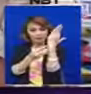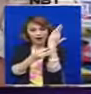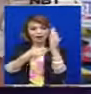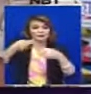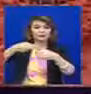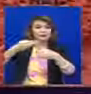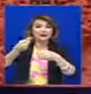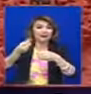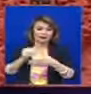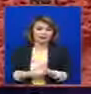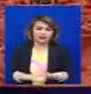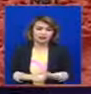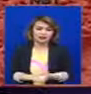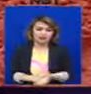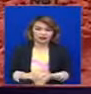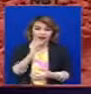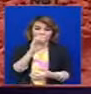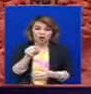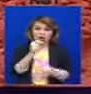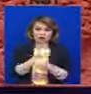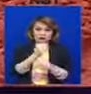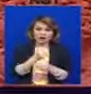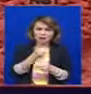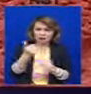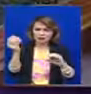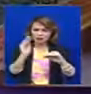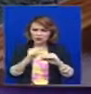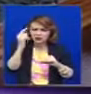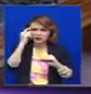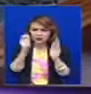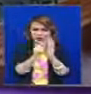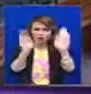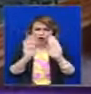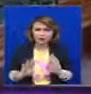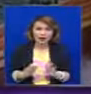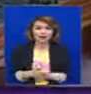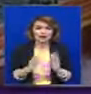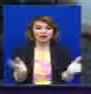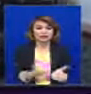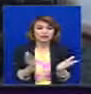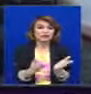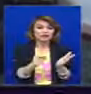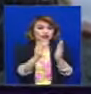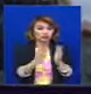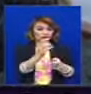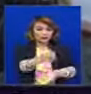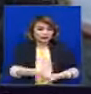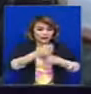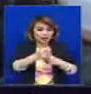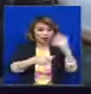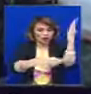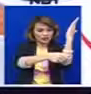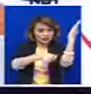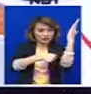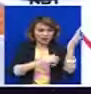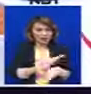แปรรูปผลผลิตเพื่อเพิ่มมูลค่ายางพารานั้นกยธ.ได้มีการจัดทำโครงการสนับสนุนสินเชื่อสถาบันเกษตรกรแปรรูปยางพาราเพื่อ